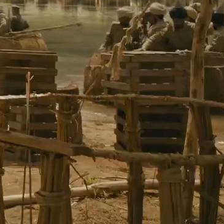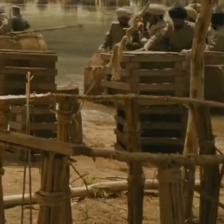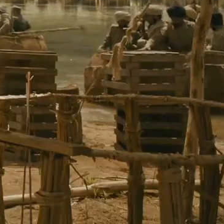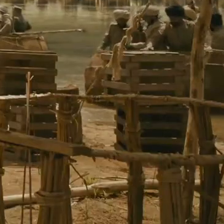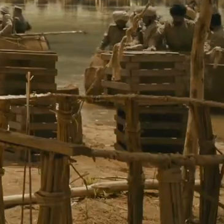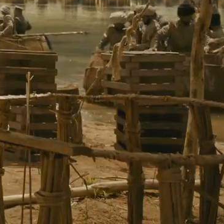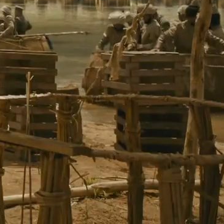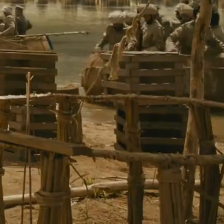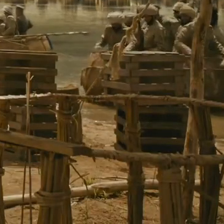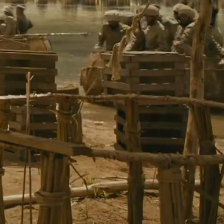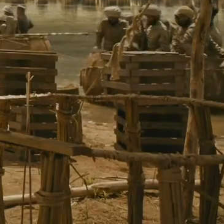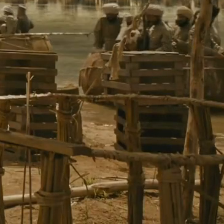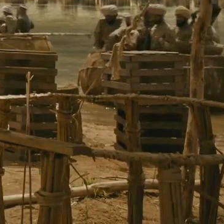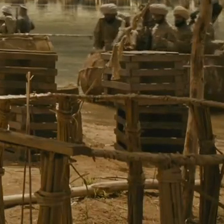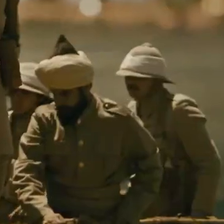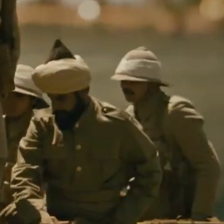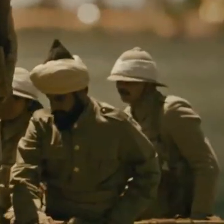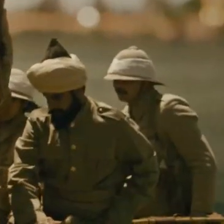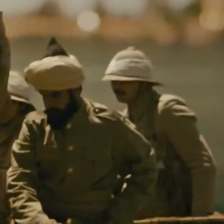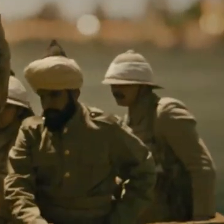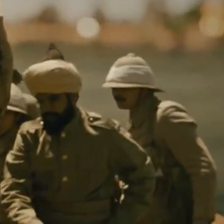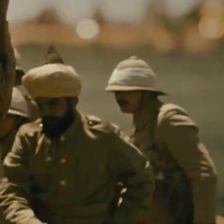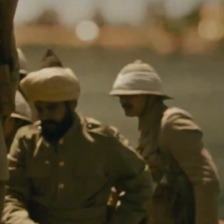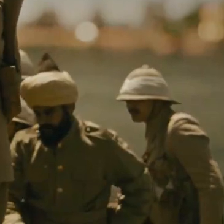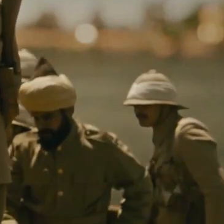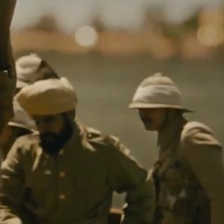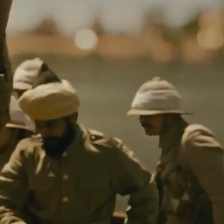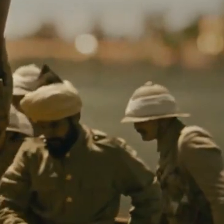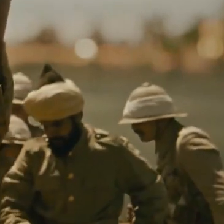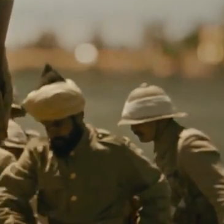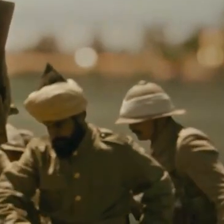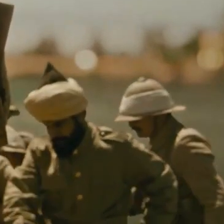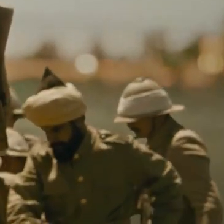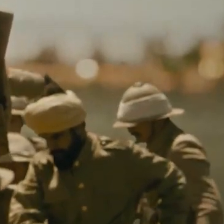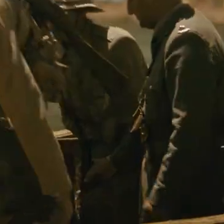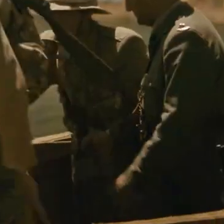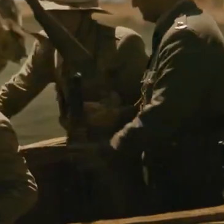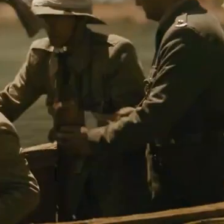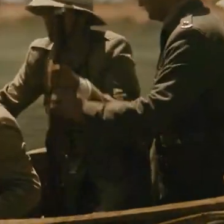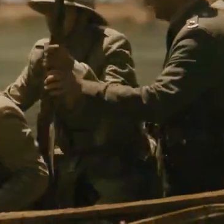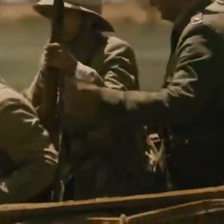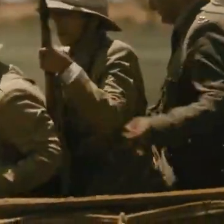Etraf terk edilmişçesine tenha. Alfred eli tetikte iskelede ilerliyor.